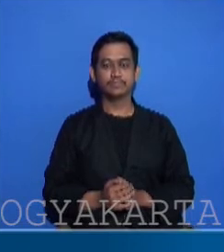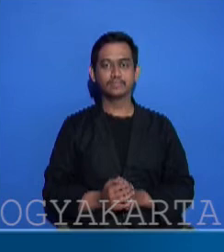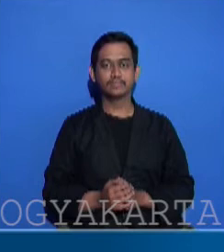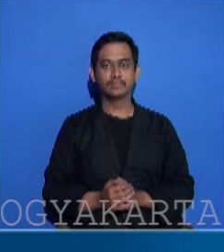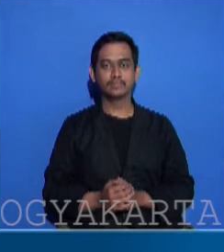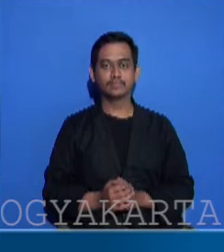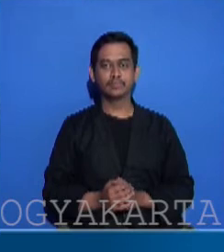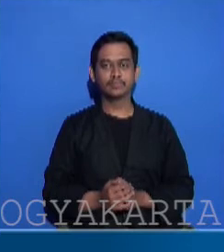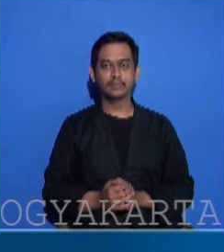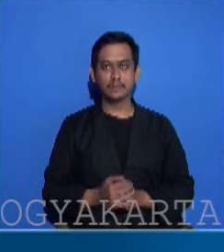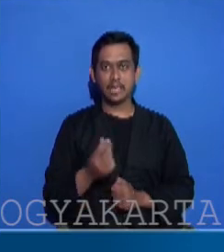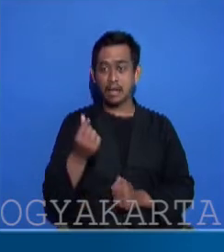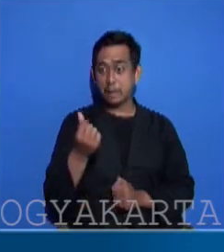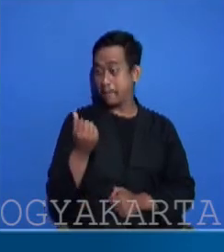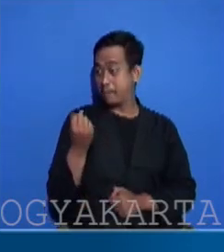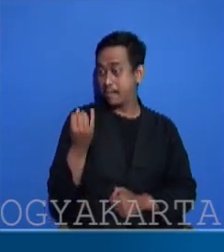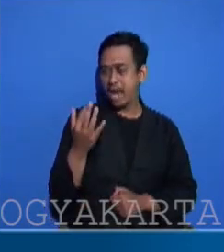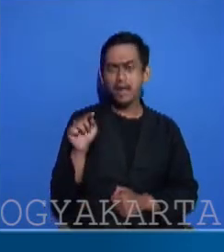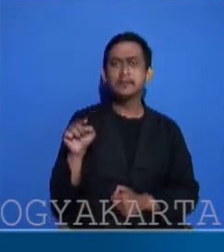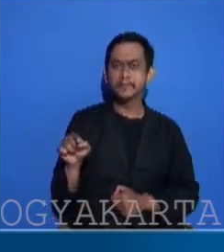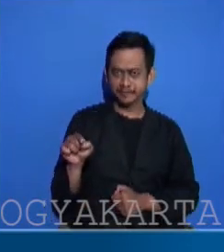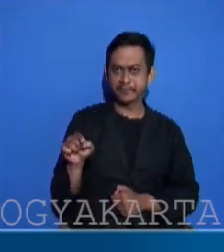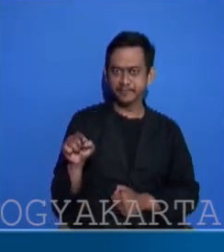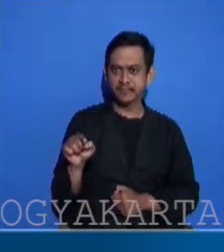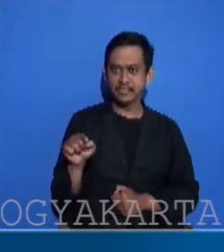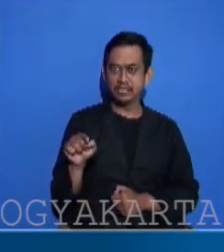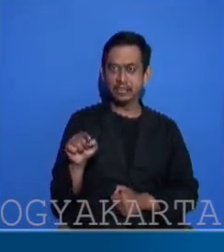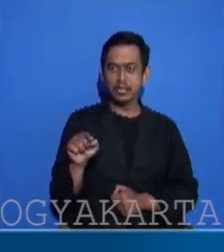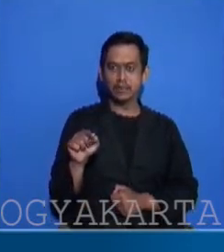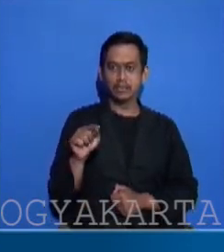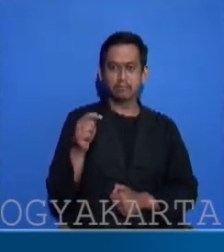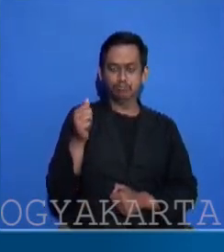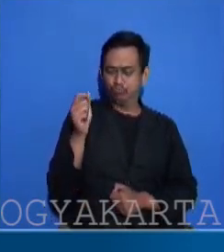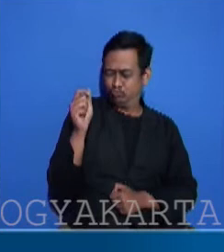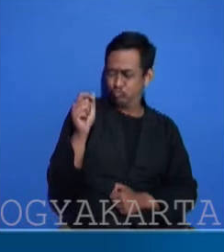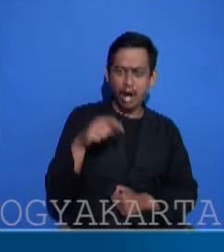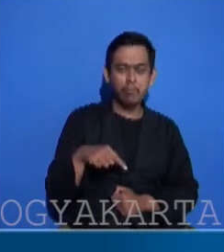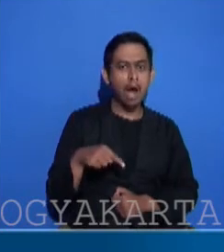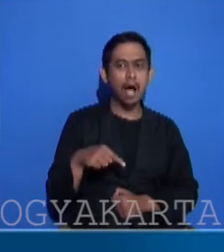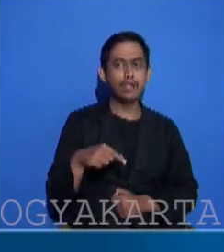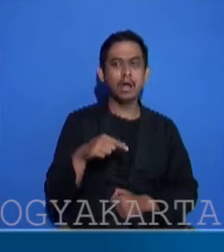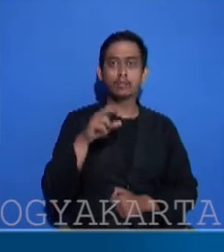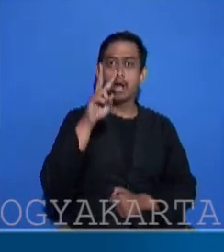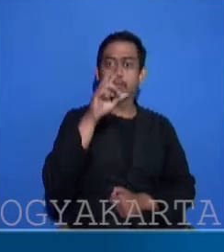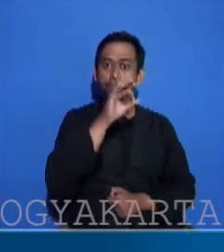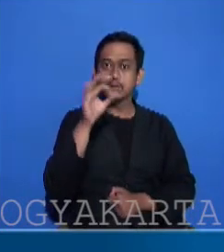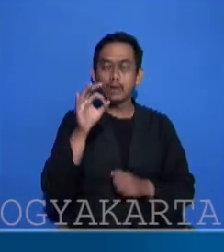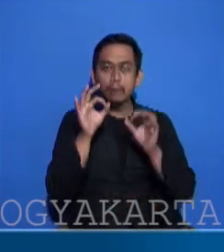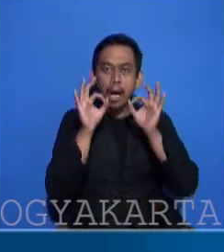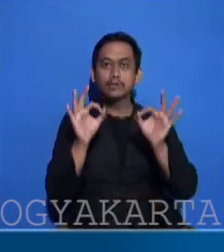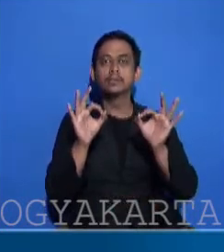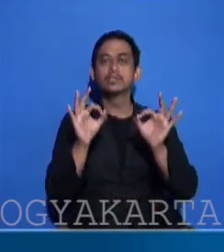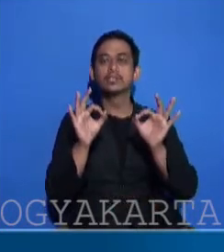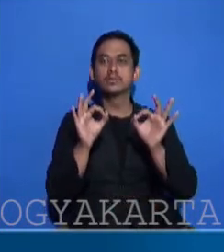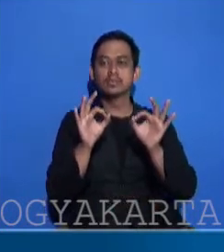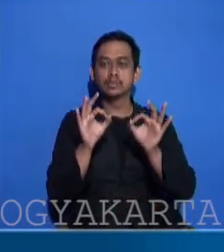soal harga lagi-lagi Jangan Ditanya ramah di kantong 20 ribu rupiah udah dapat